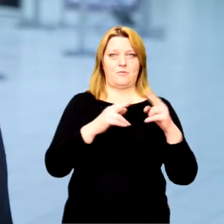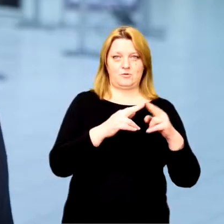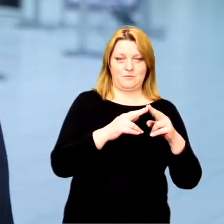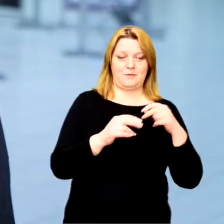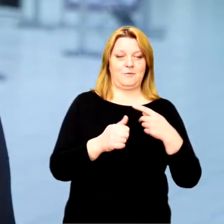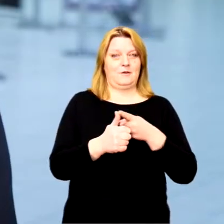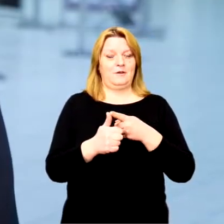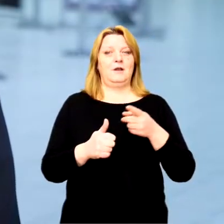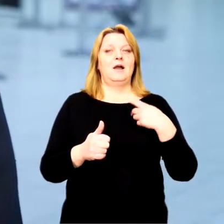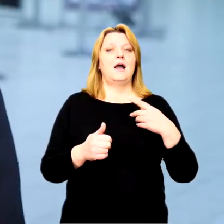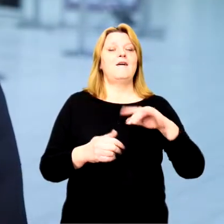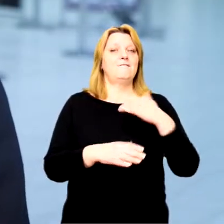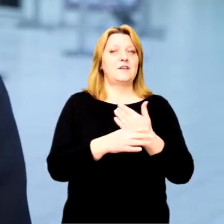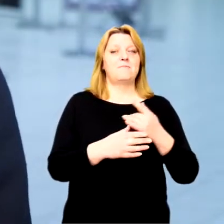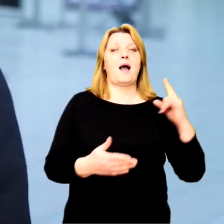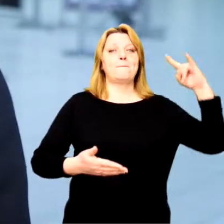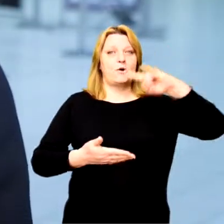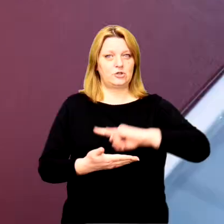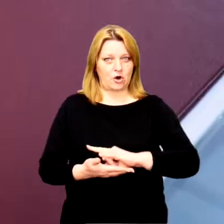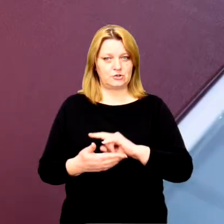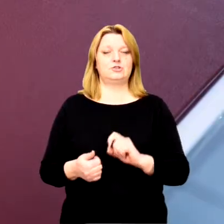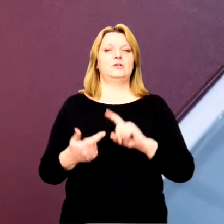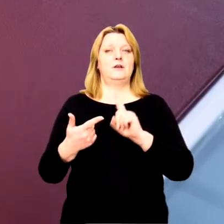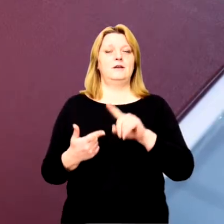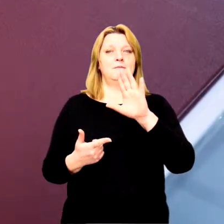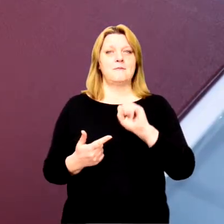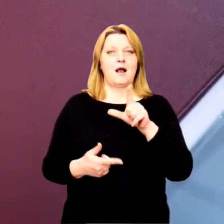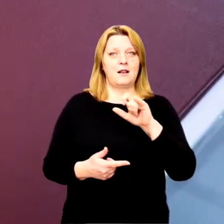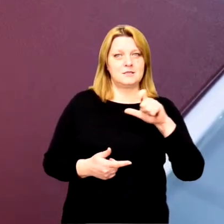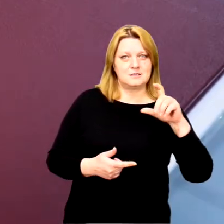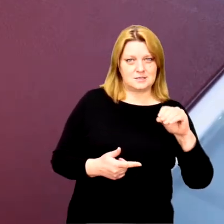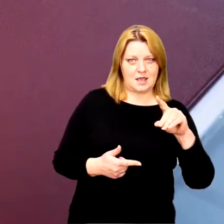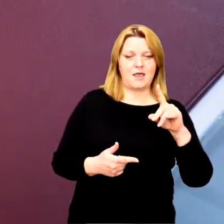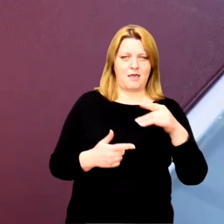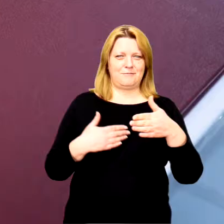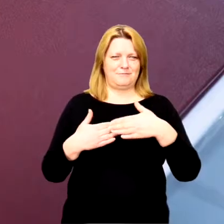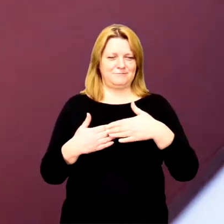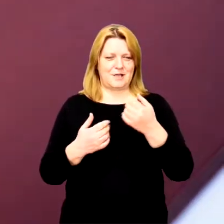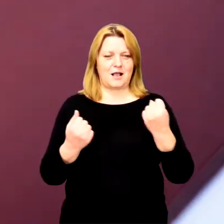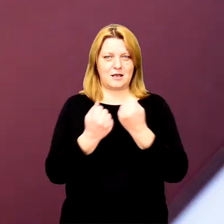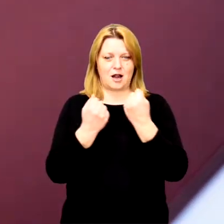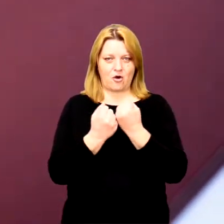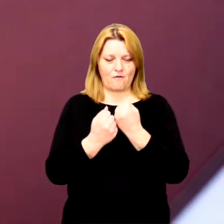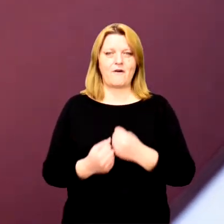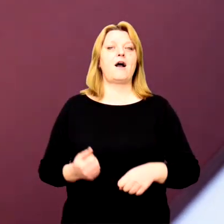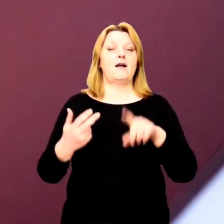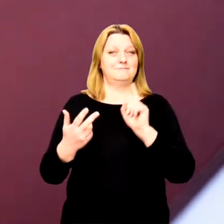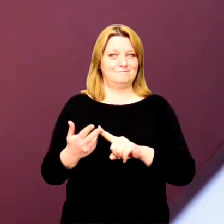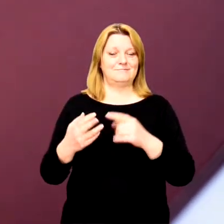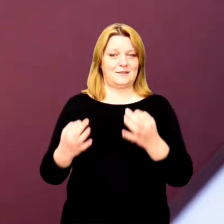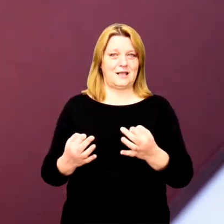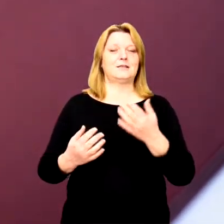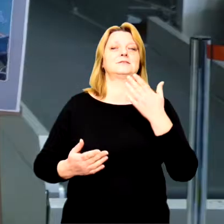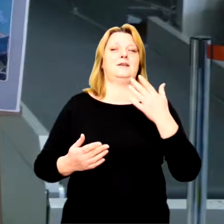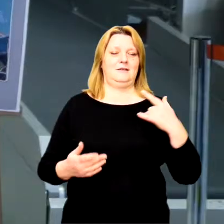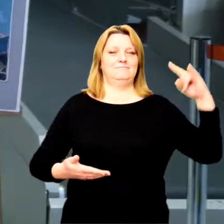bo już mamy porozumienie z przedsiębiorstwem Porty Lotnicze, mamy porozumienie z Balicami, z Portem Lotniczym koło Krakowa, mamy